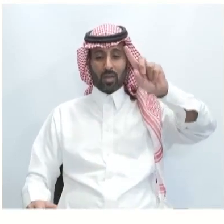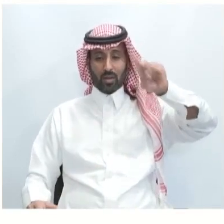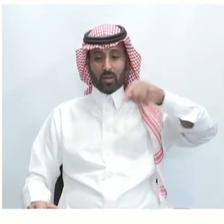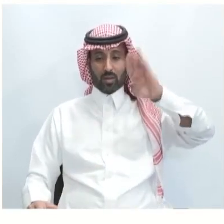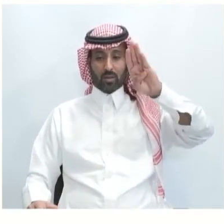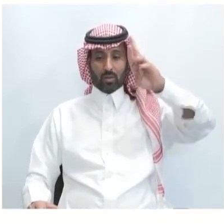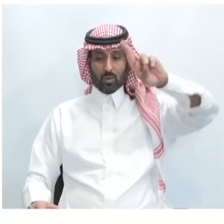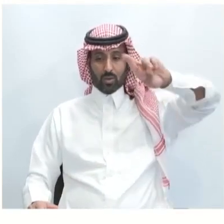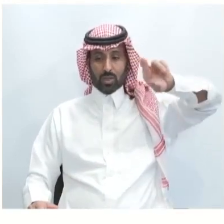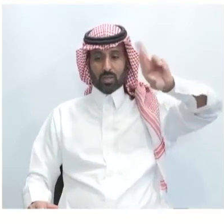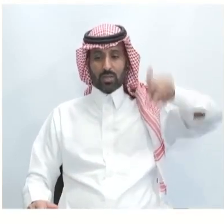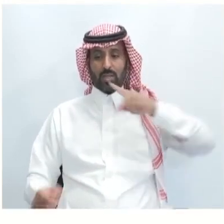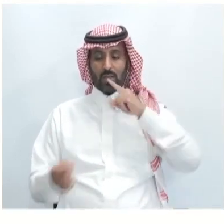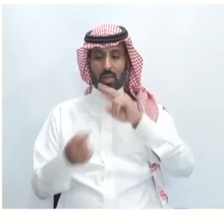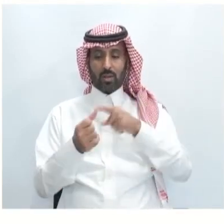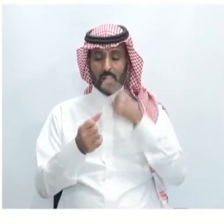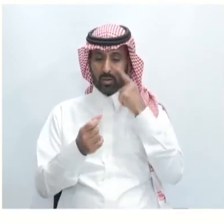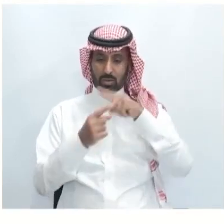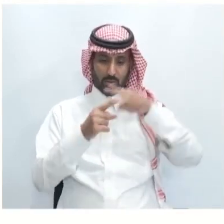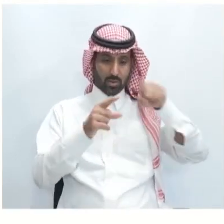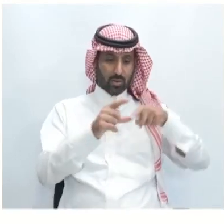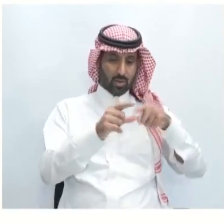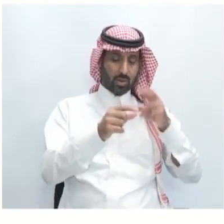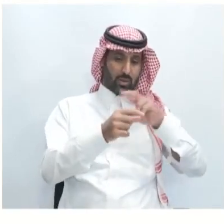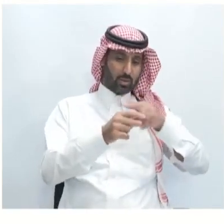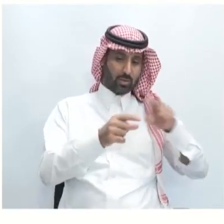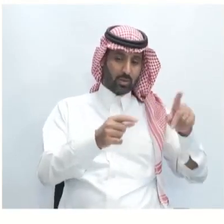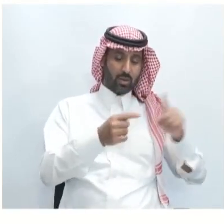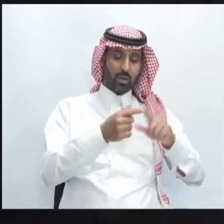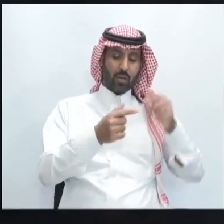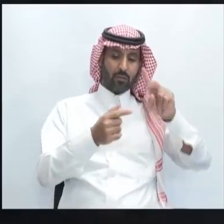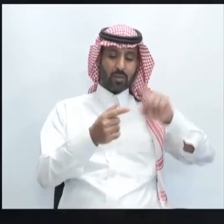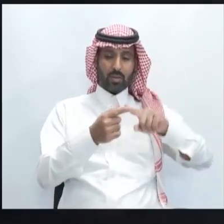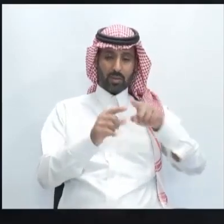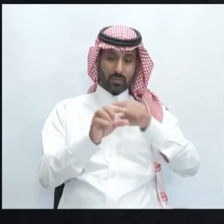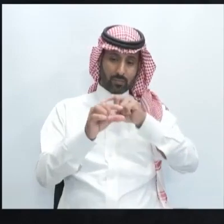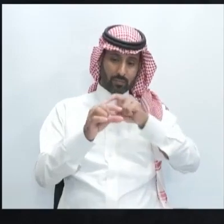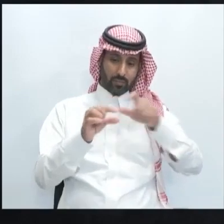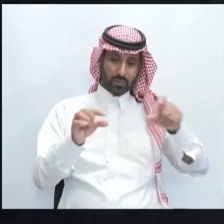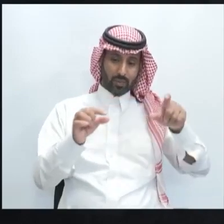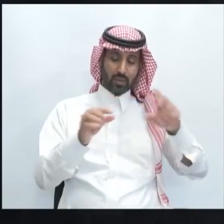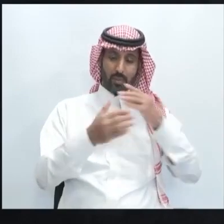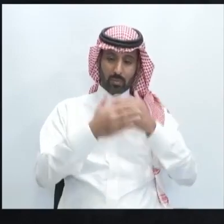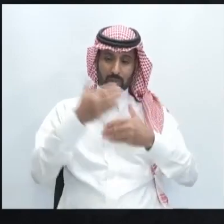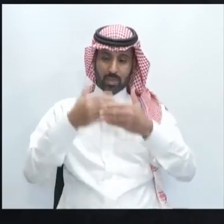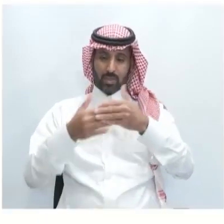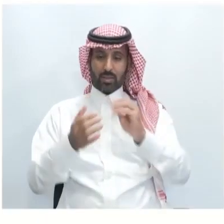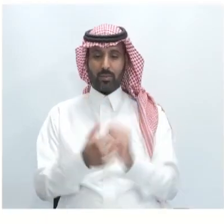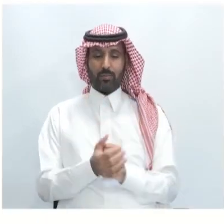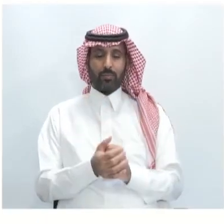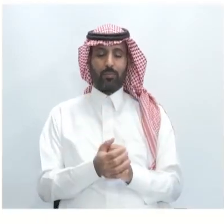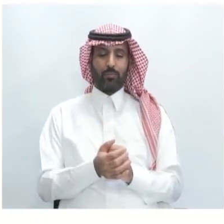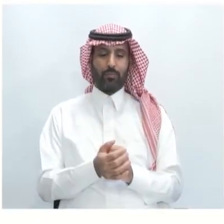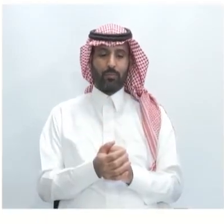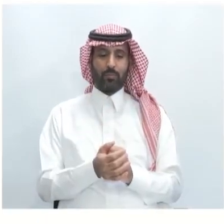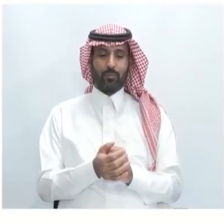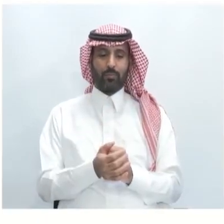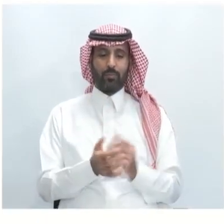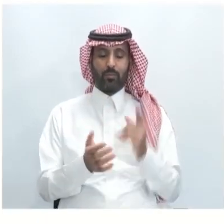الجلوكوز هو متشكل هندسي للجالاكتوز والفركتوز هو متشكل بنائي للجلوكوز